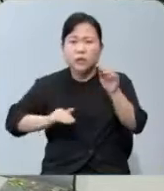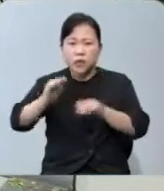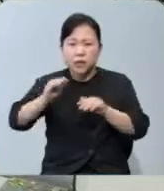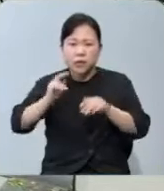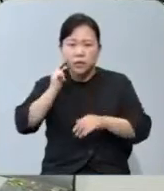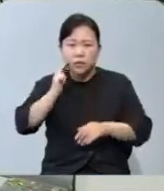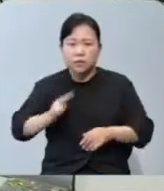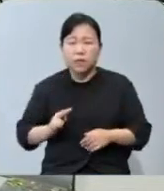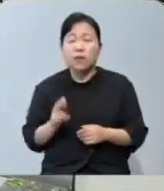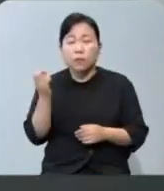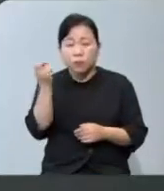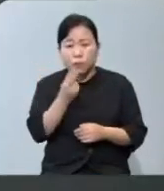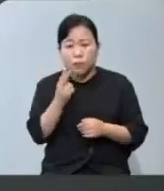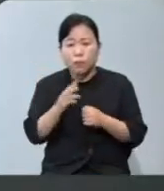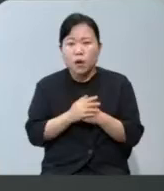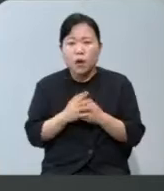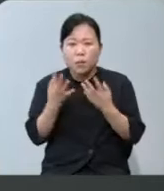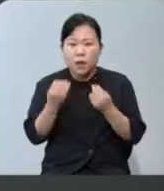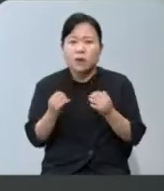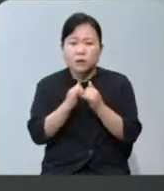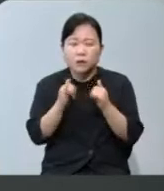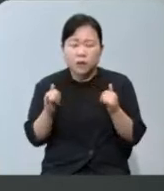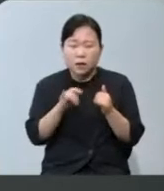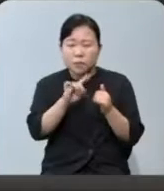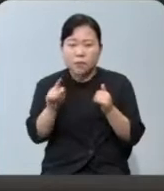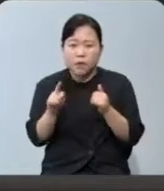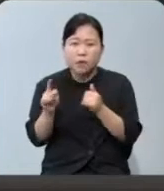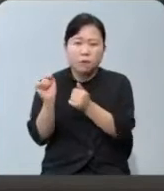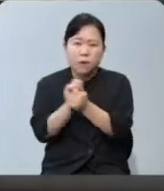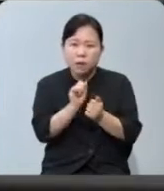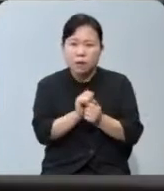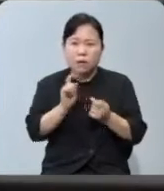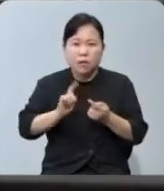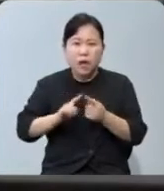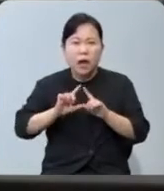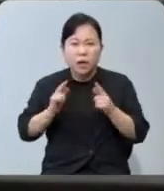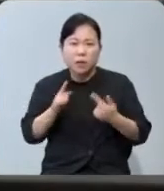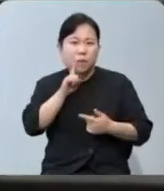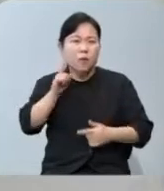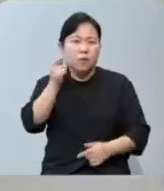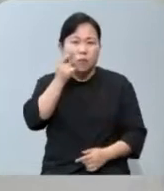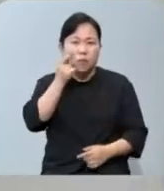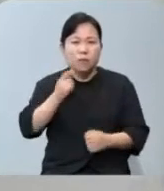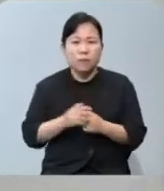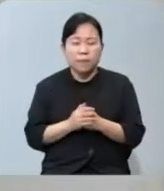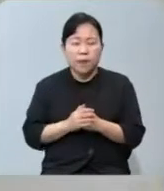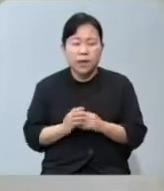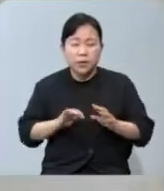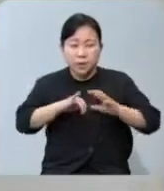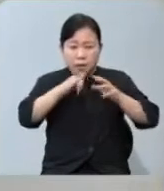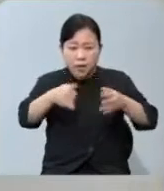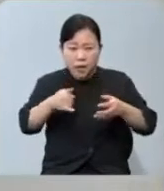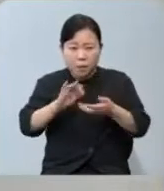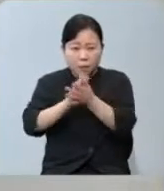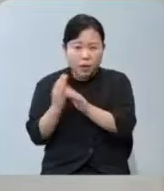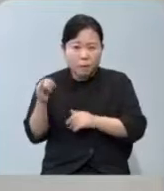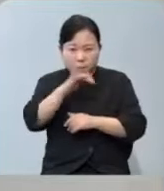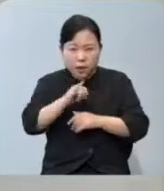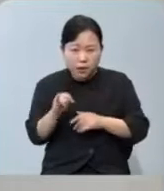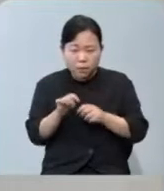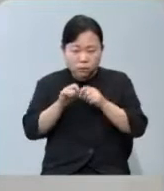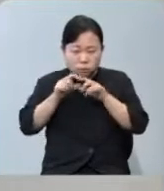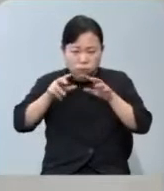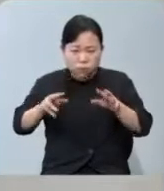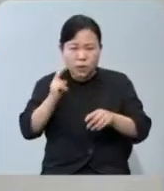시간차가 존재하고 더 많은 감염을 부정할 수도 없다는 이야기입니다 전세계적으로 변이 바이러스가 빠르게 확산되고